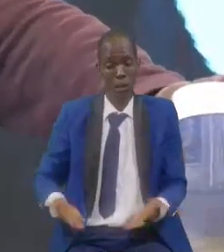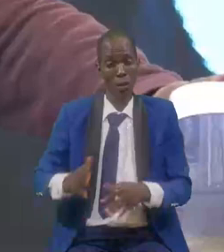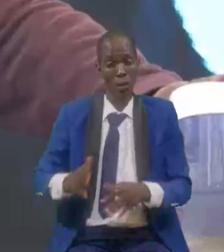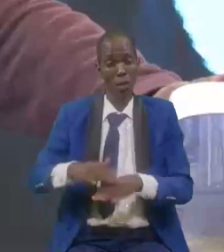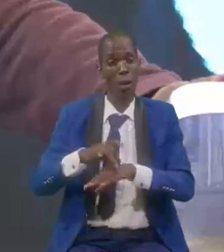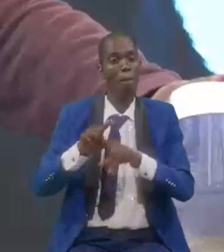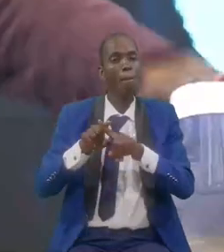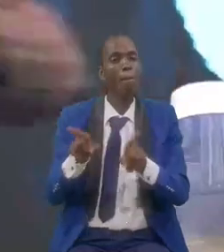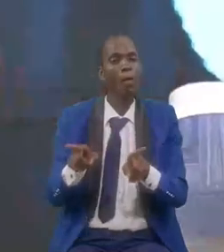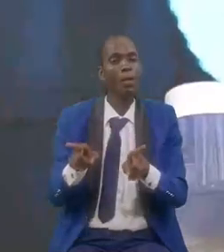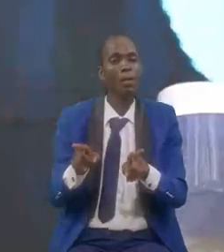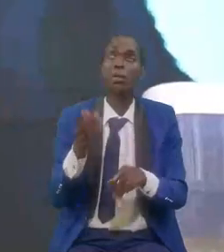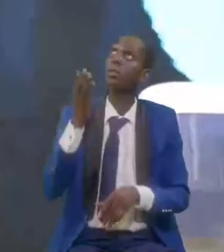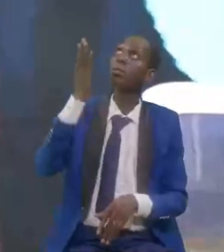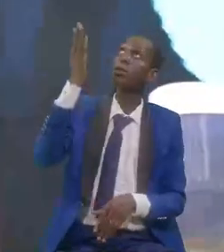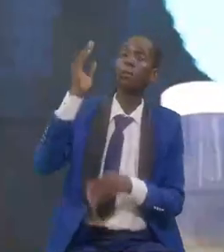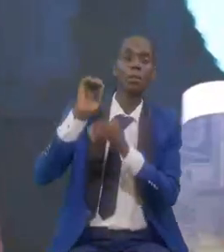Mais là-bas,